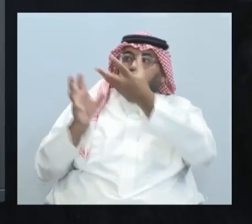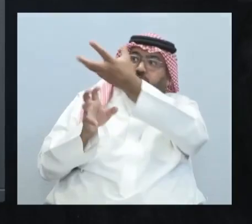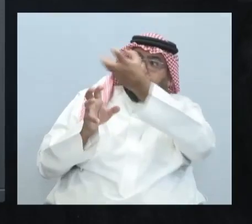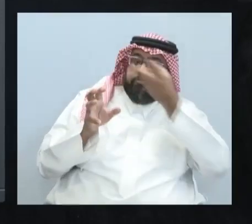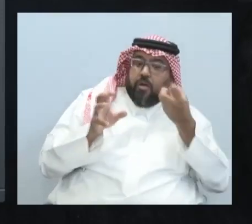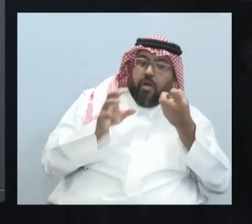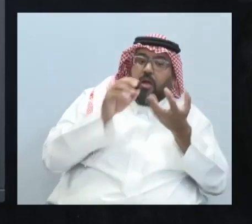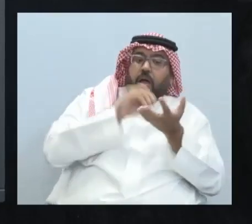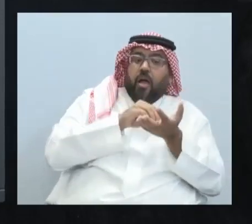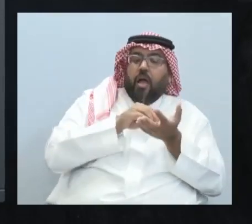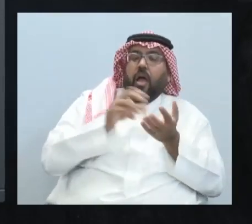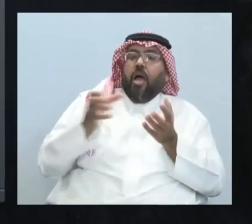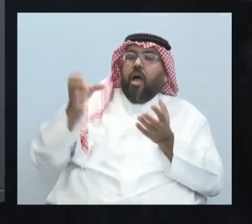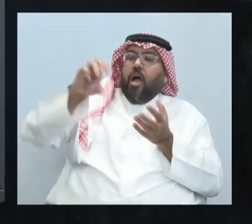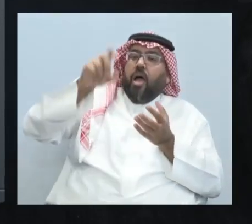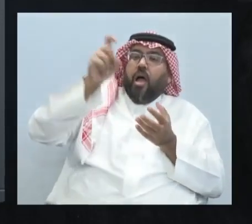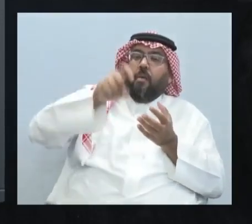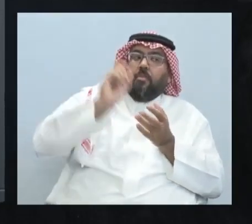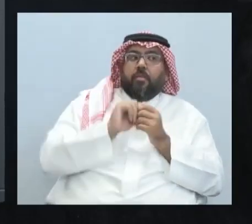عباره عن ايش ماده حمضيه